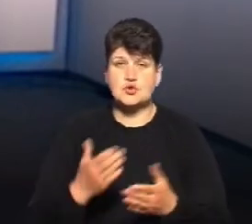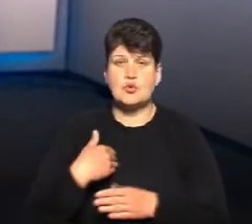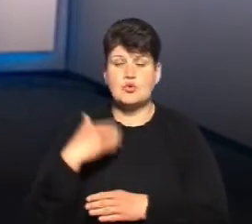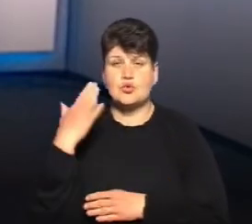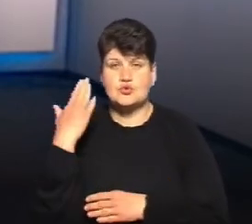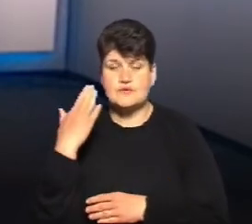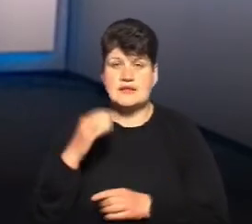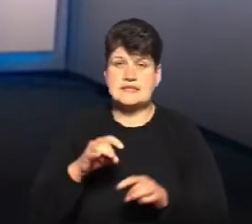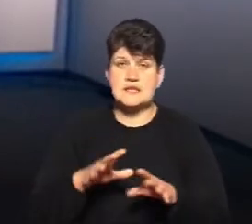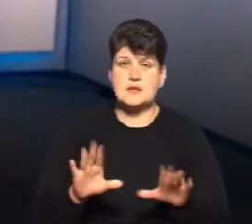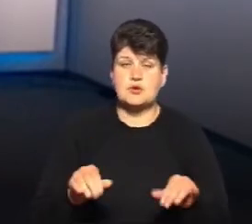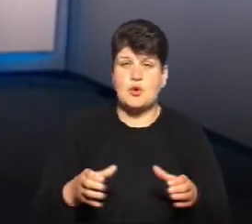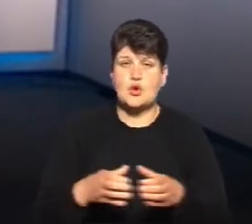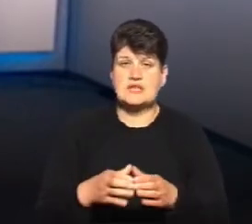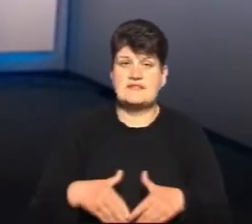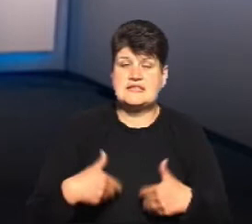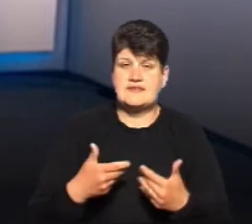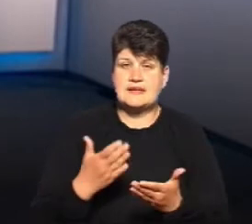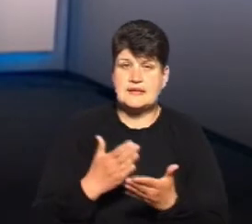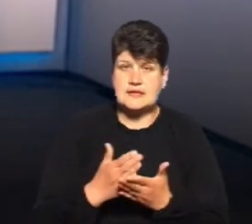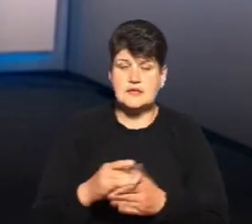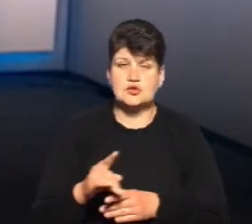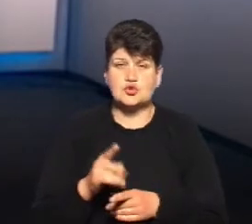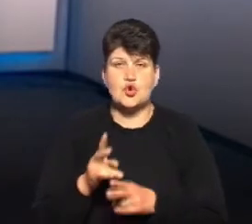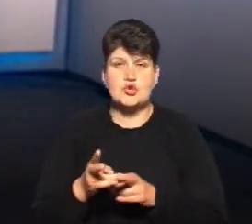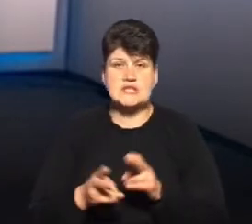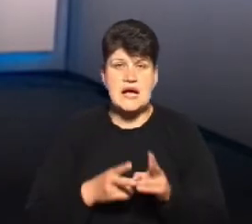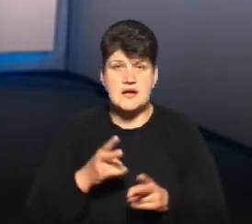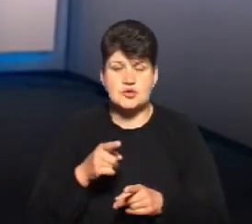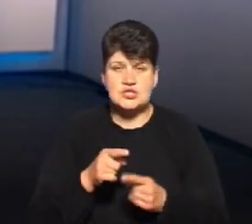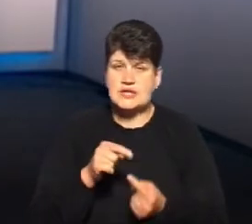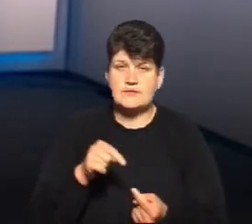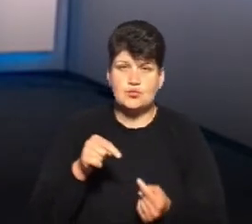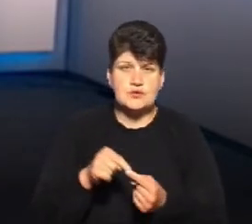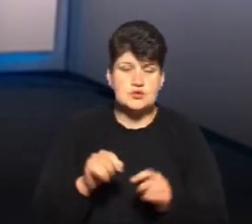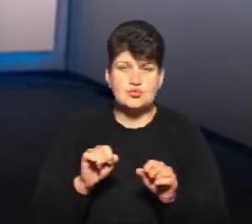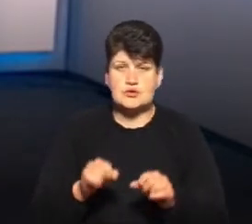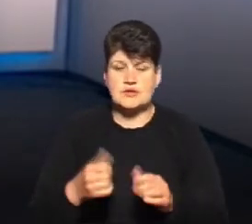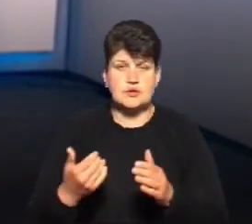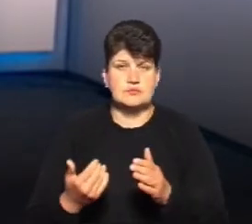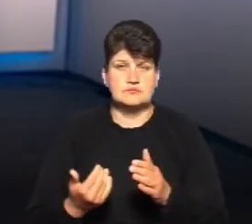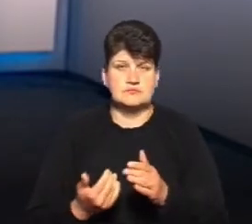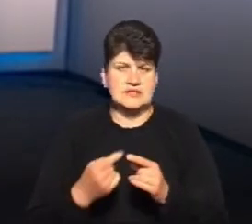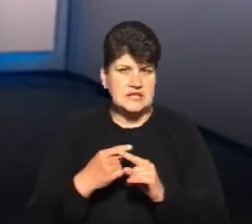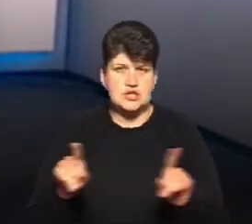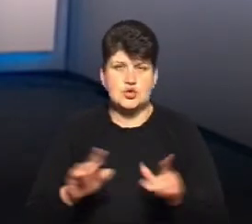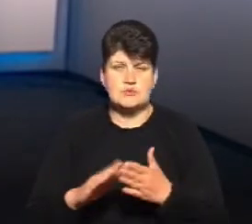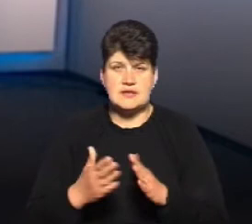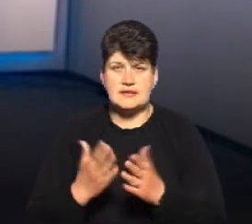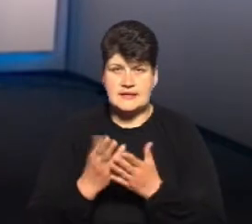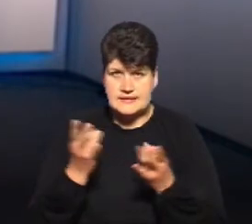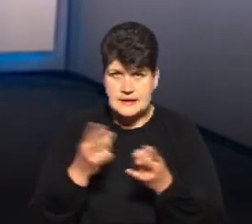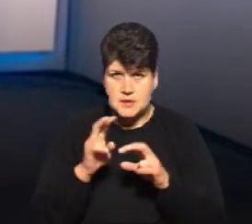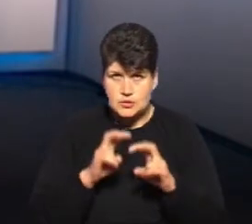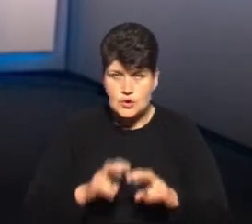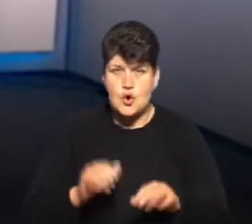якесь колективне звернення є щодо оскарження його чи невідповідності, чи, можливо, там якісь нововиявлені обставини є, які треба дослідити, голова може